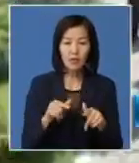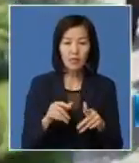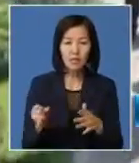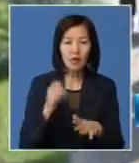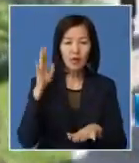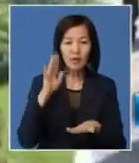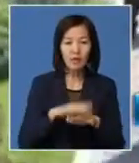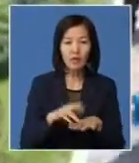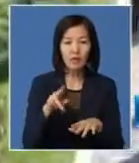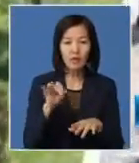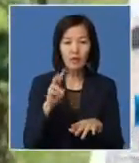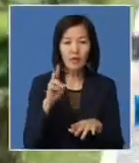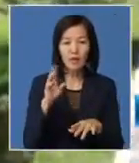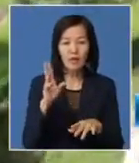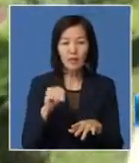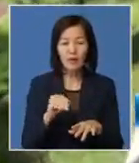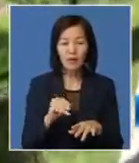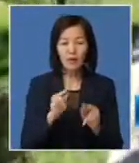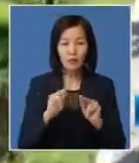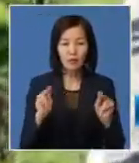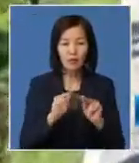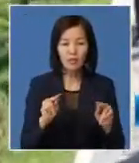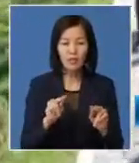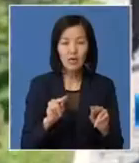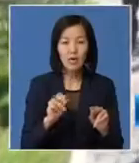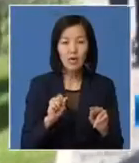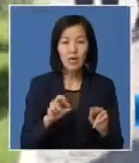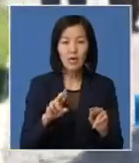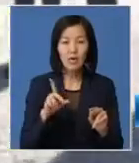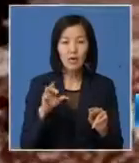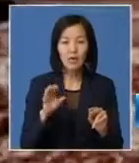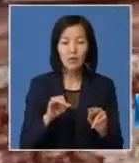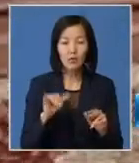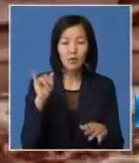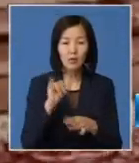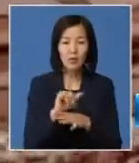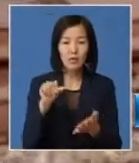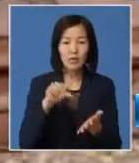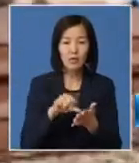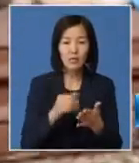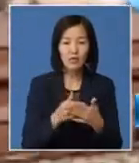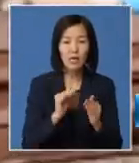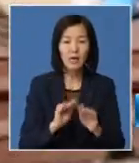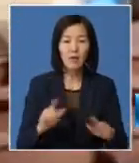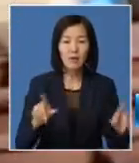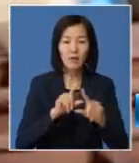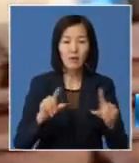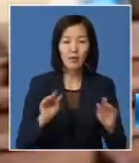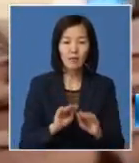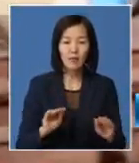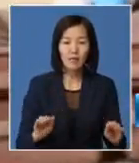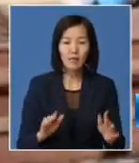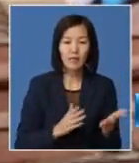әкімі Жандарбек Талабаев, еңбегері ұлағатты ұстаз Аягүл Миразова сынды қонақтар қатысты. Мектепке дейінгі тәрбие ошағының балдырғандары